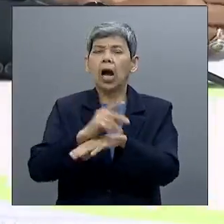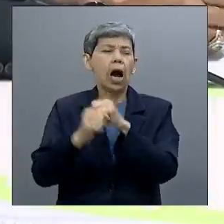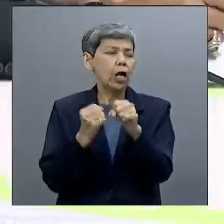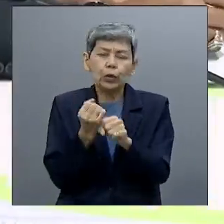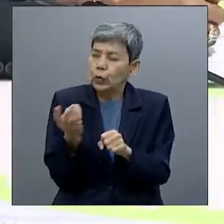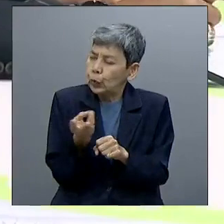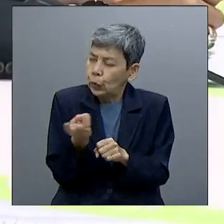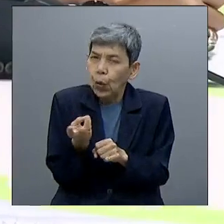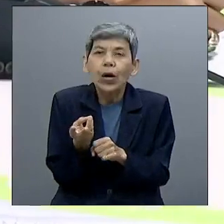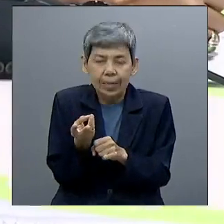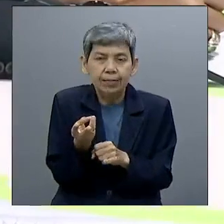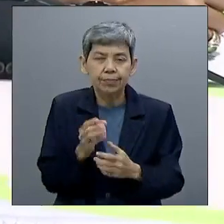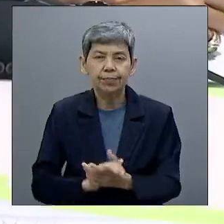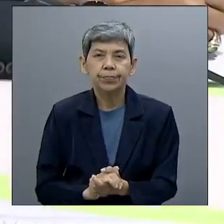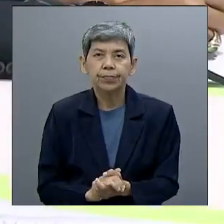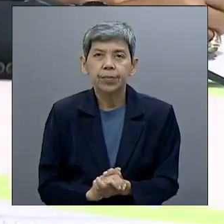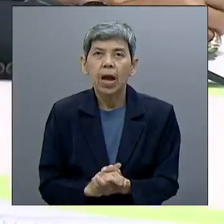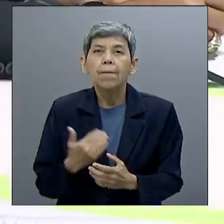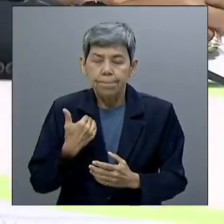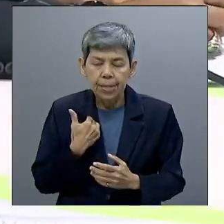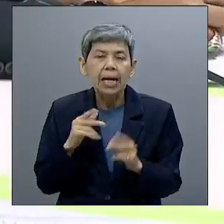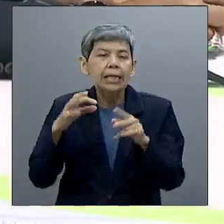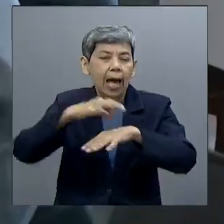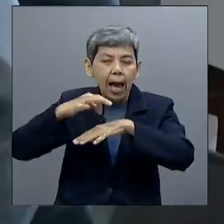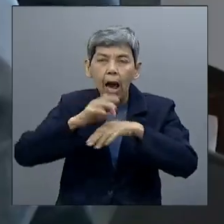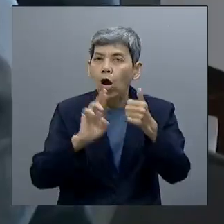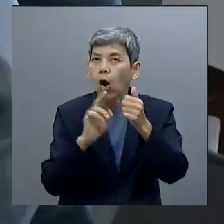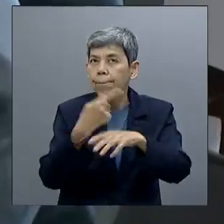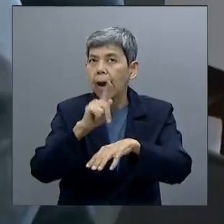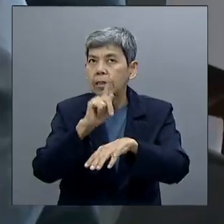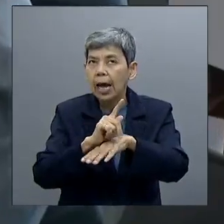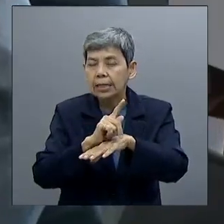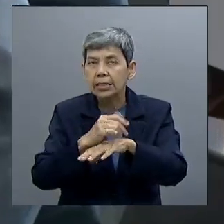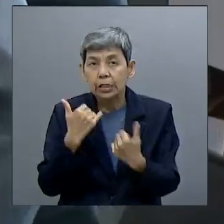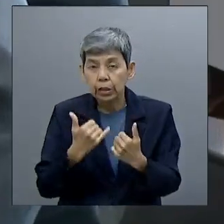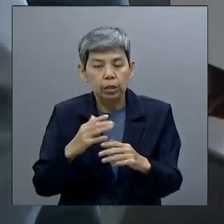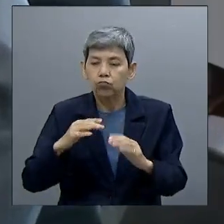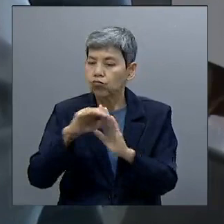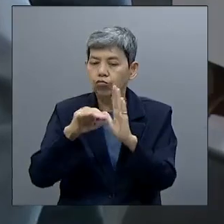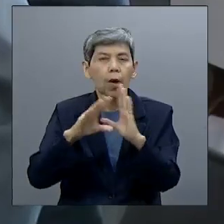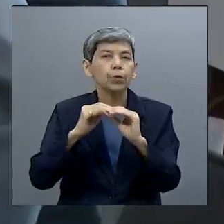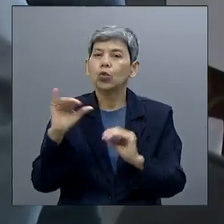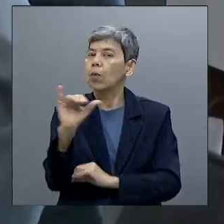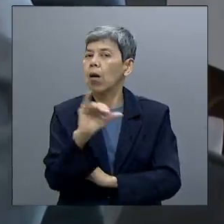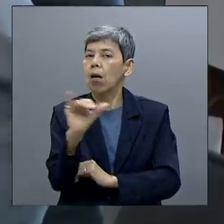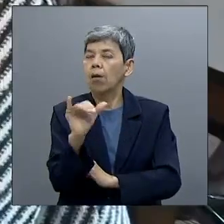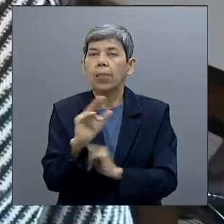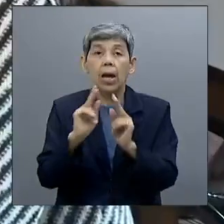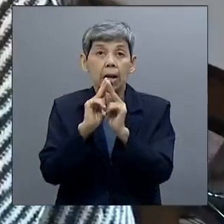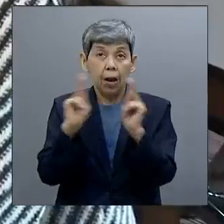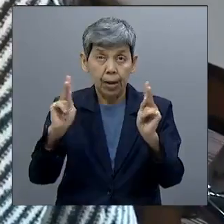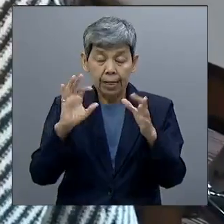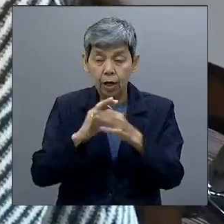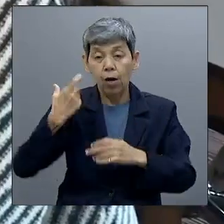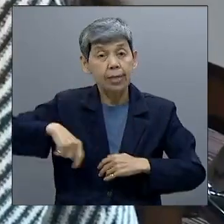อยที่สุดใน35คณะด้วยค่ะและมีการตั้งตำแหน่งรองประธานโฆษกแล้วแต่ว่ายังไม่ได้กำหนดวันประชุมส่วนกรรมาธิการกิจการ